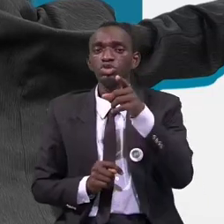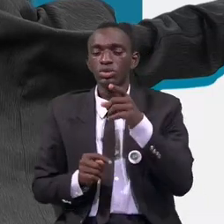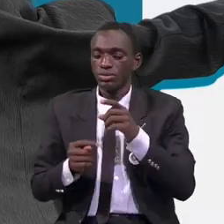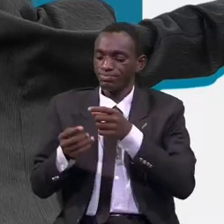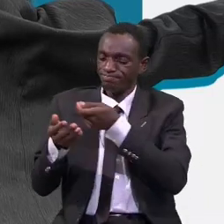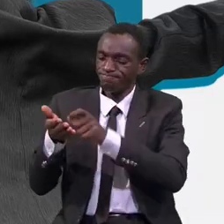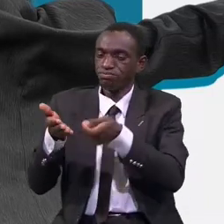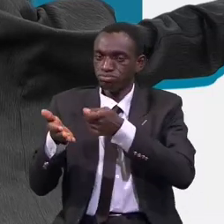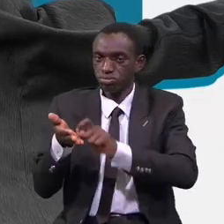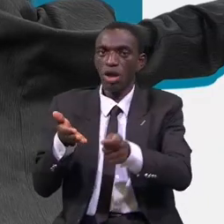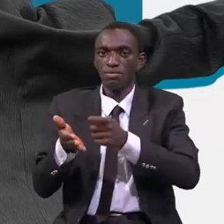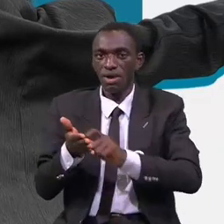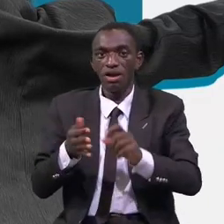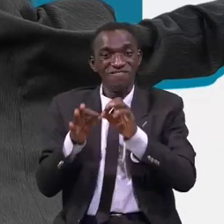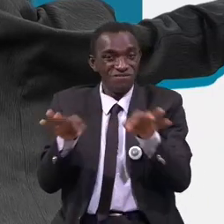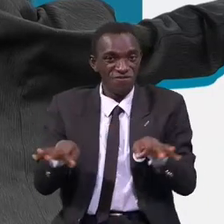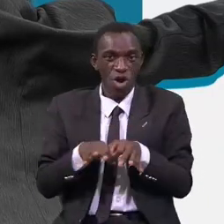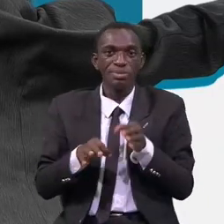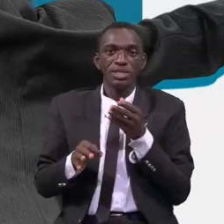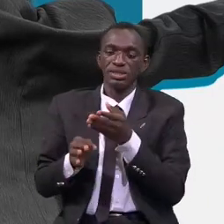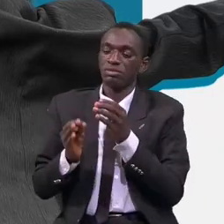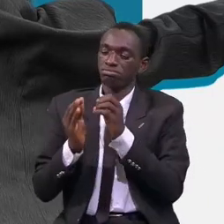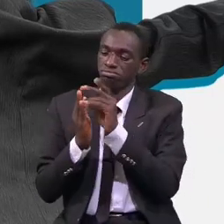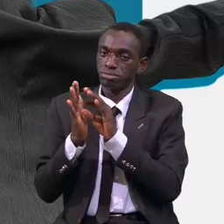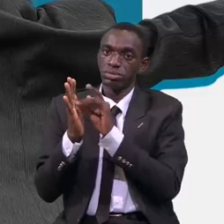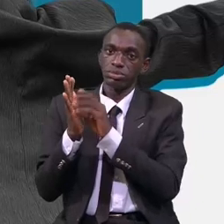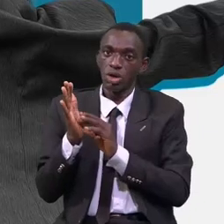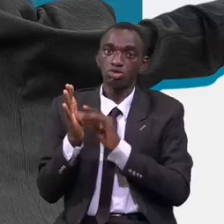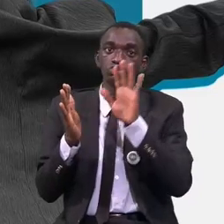cq.orgnect vous allez remplir cette